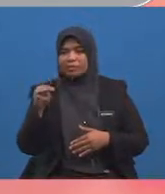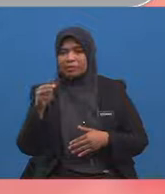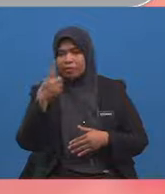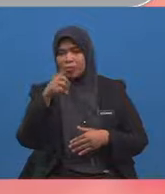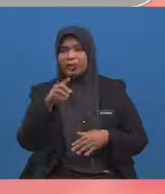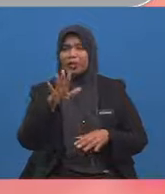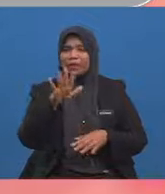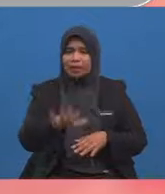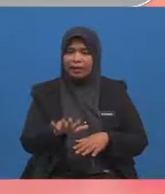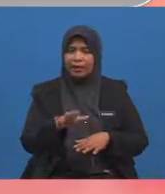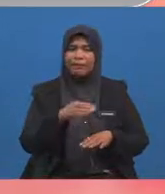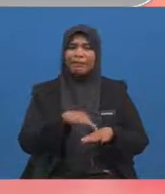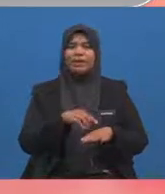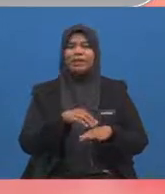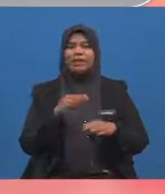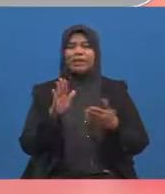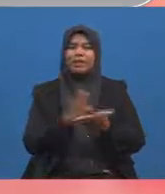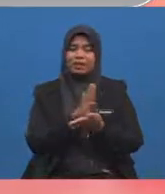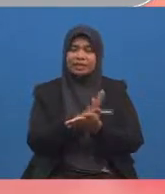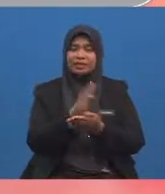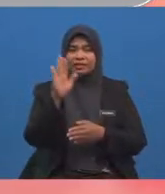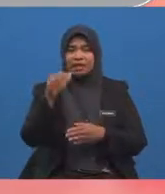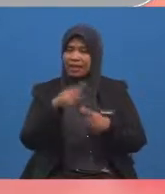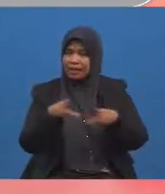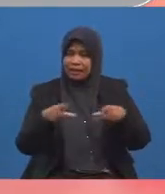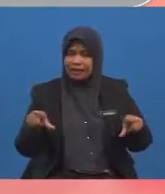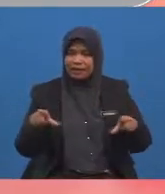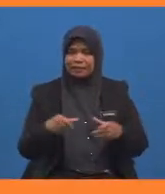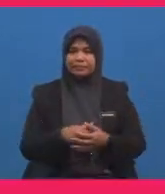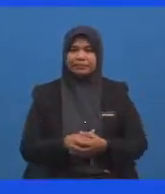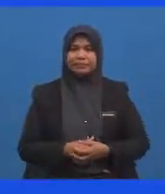untuk tekapkan pada kertas yang berlainan.